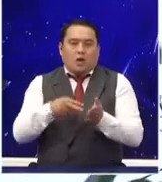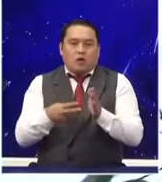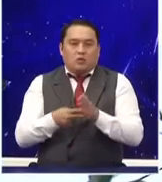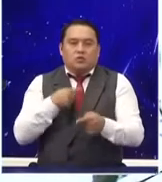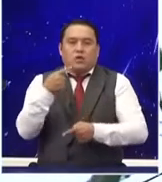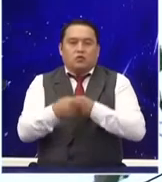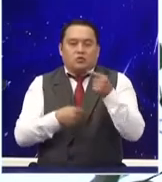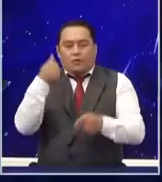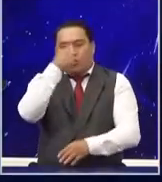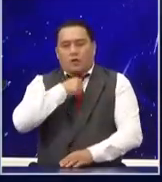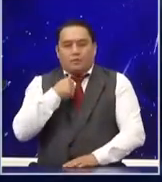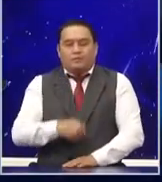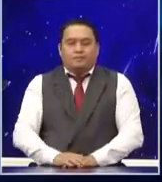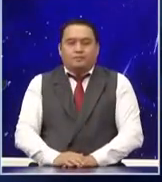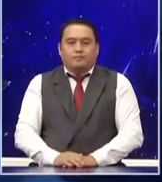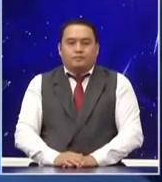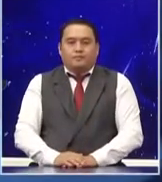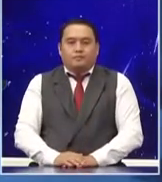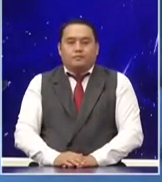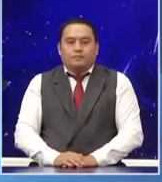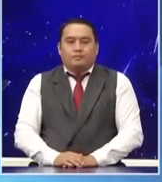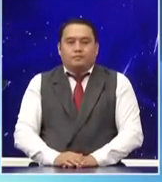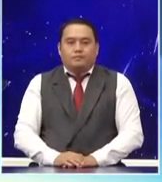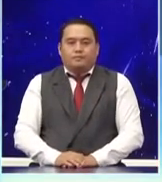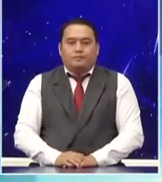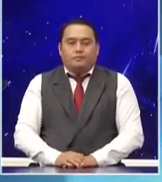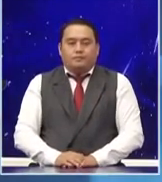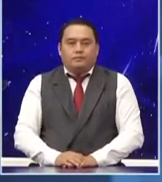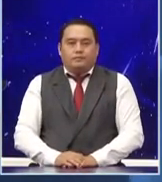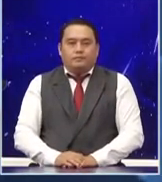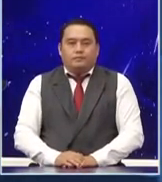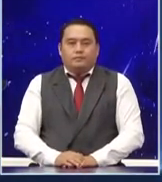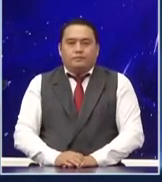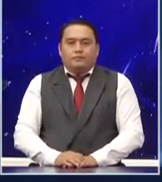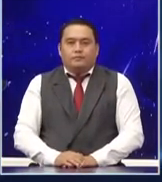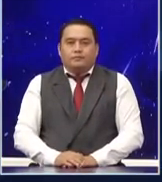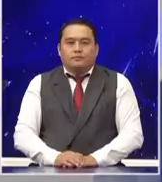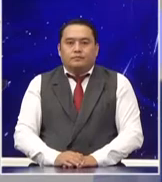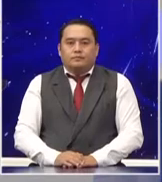конца текущего года. Ануар Амангельдинов, Габит Кабдрахман, телеканал ЖТСУ.